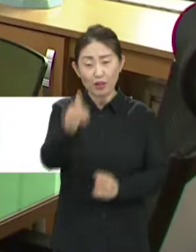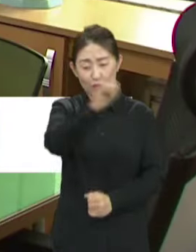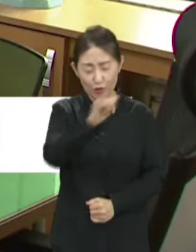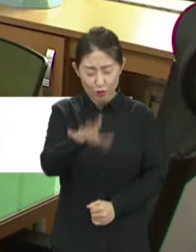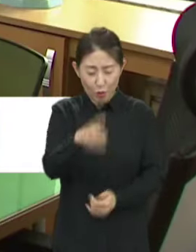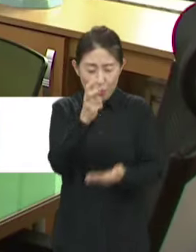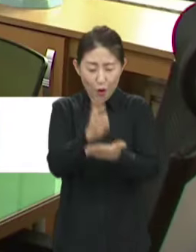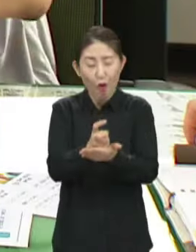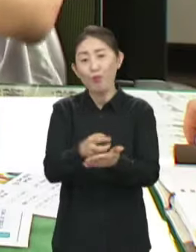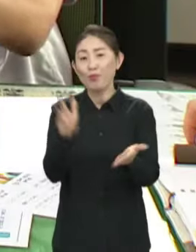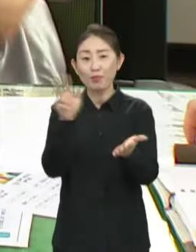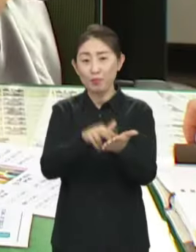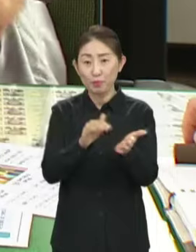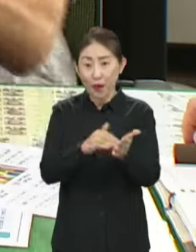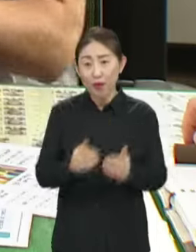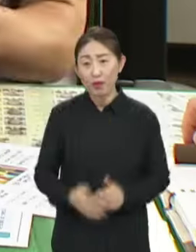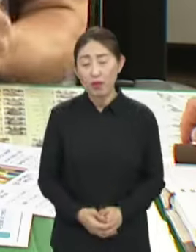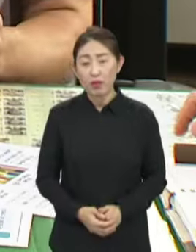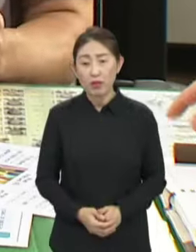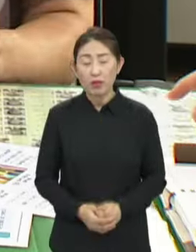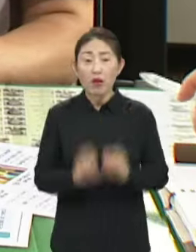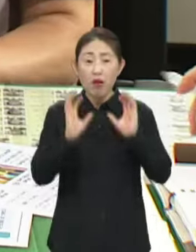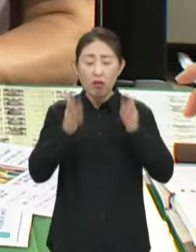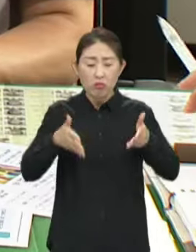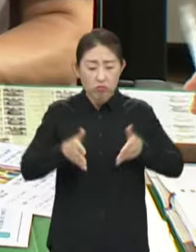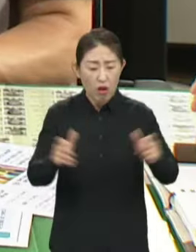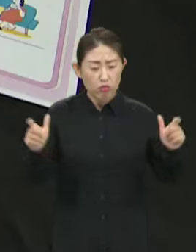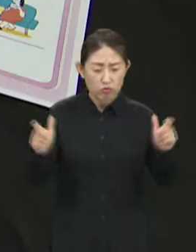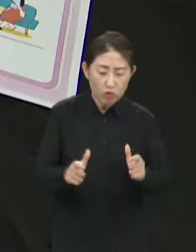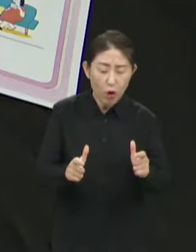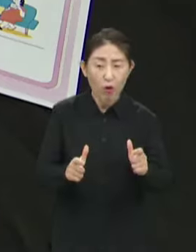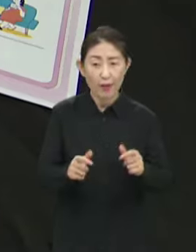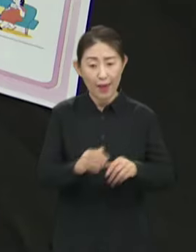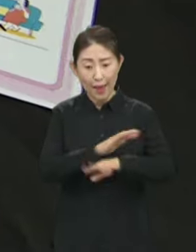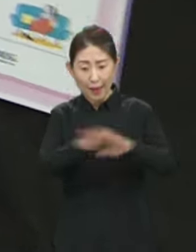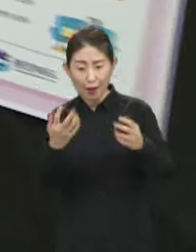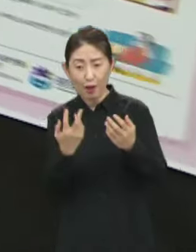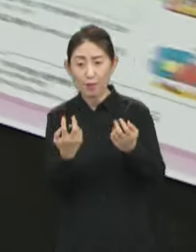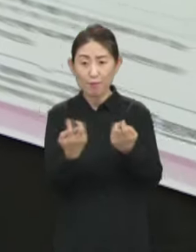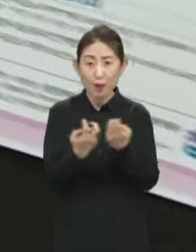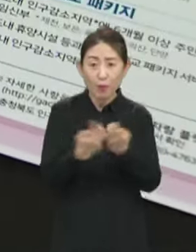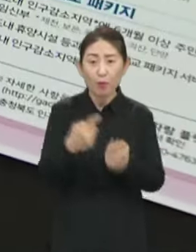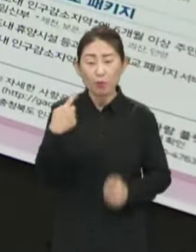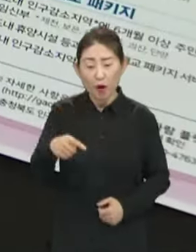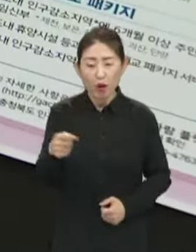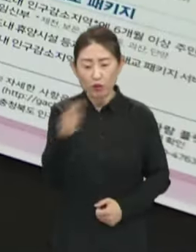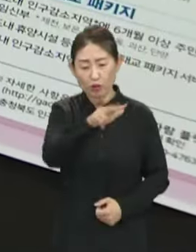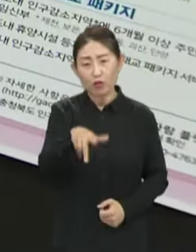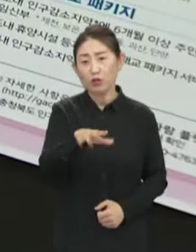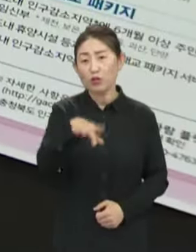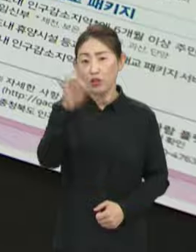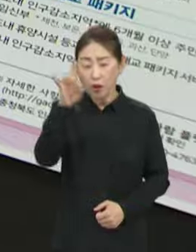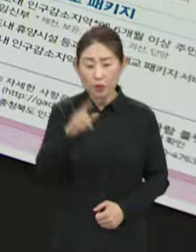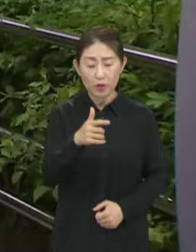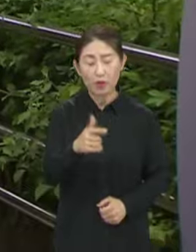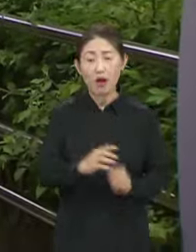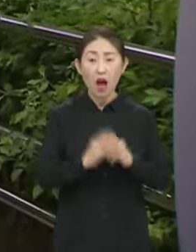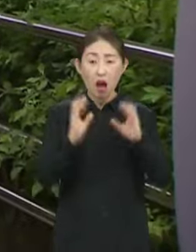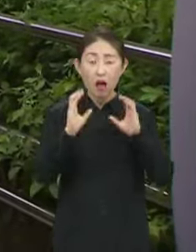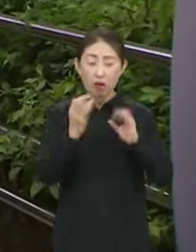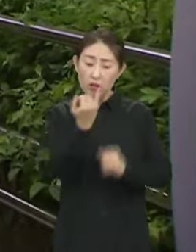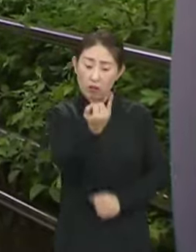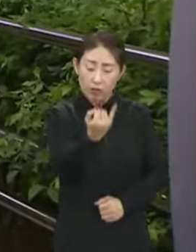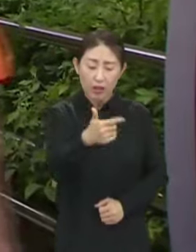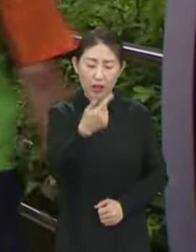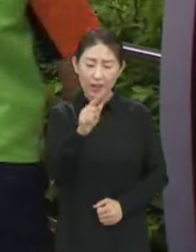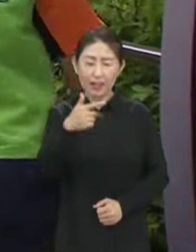제정한 겁니다. 충북도는 저출산 위기 극복을 도정 최우선 과제로 두고 전국 최초로 난자냉동 시술비를